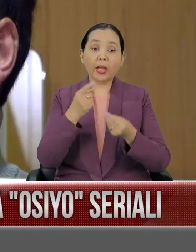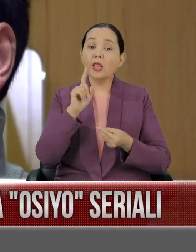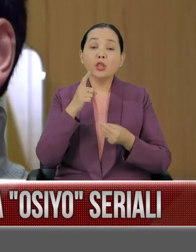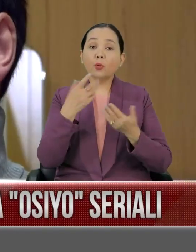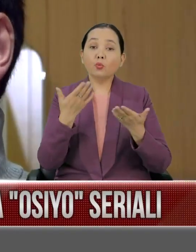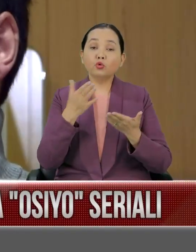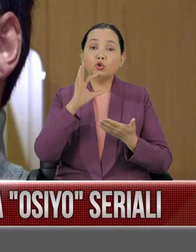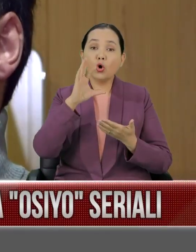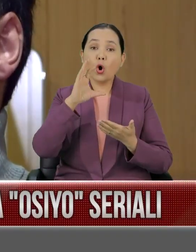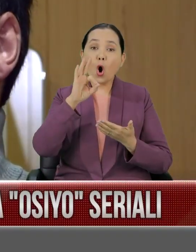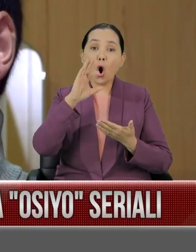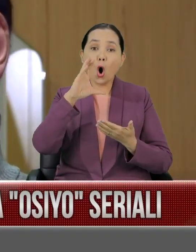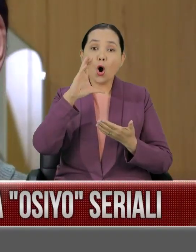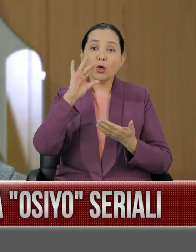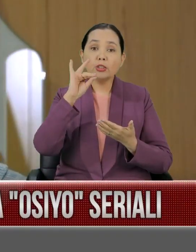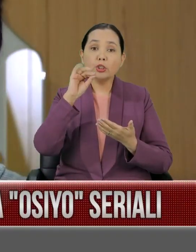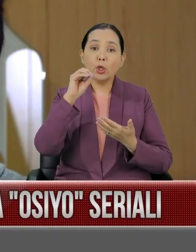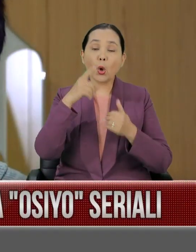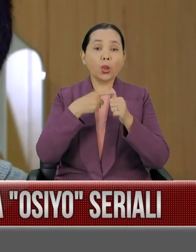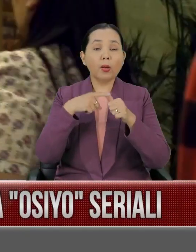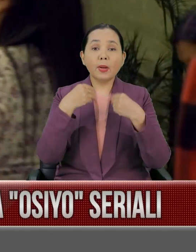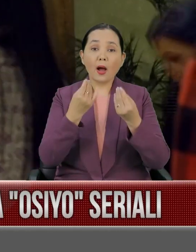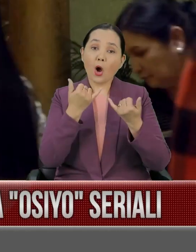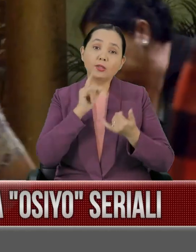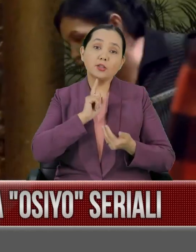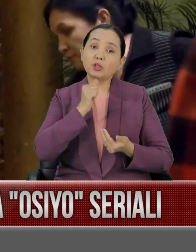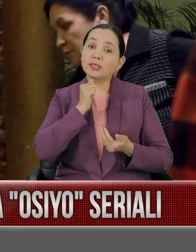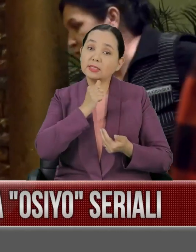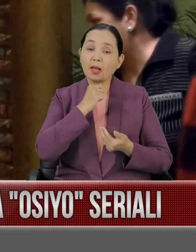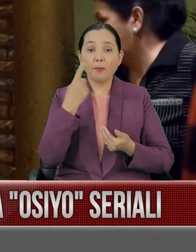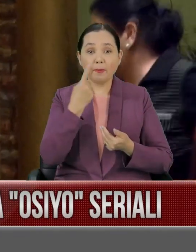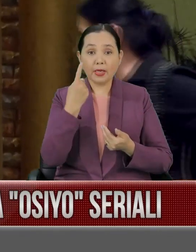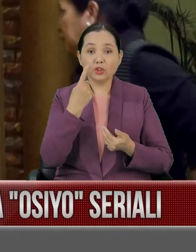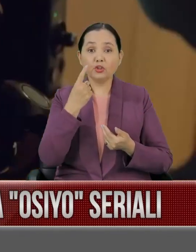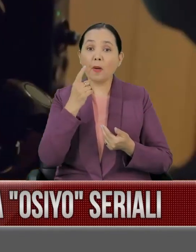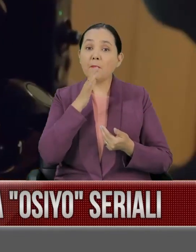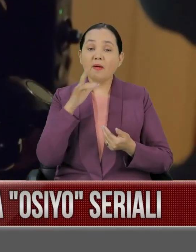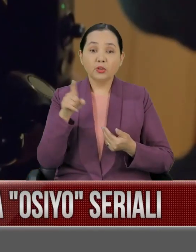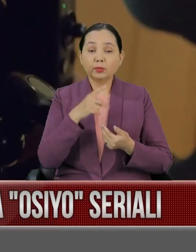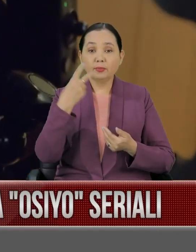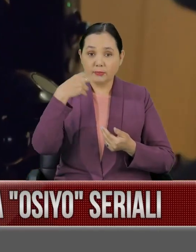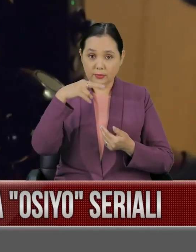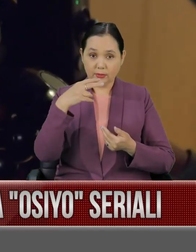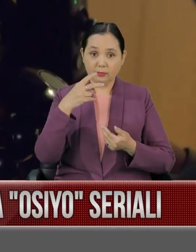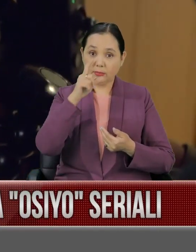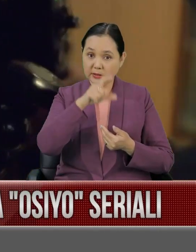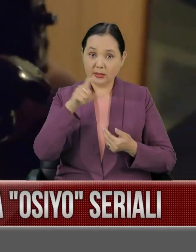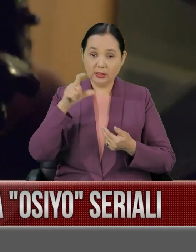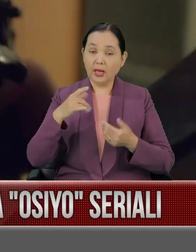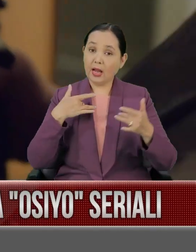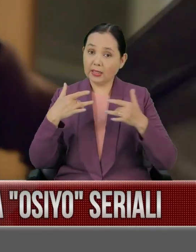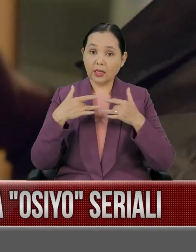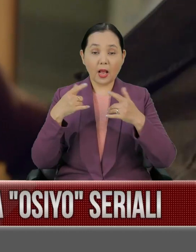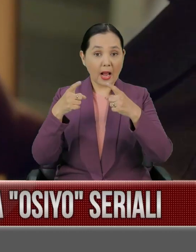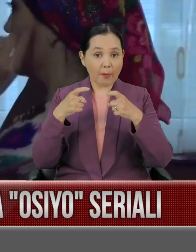Osiyo berilganligi sir hozircha sir. Birinchi mavsum uchun 20 ta aktyor va aktrisa lar tanlab olingan.